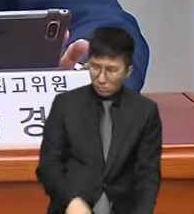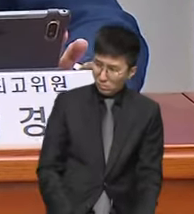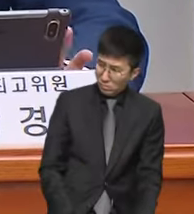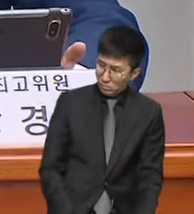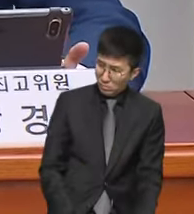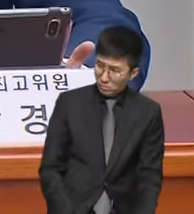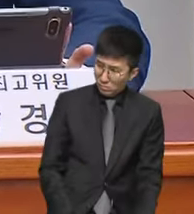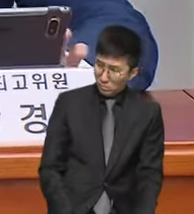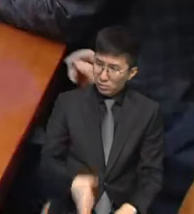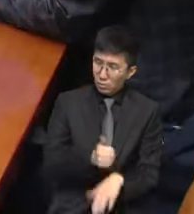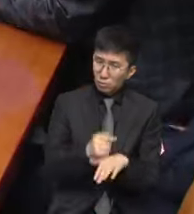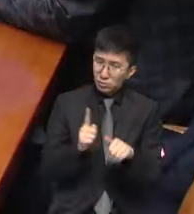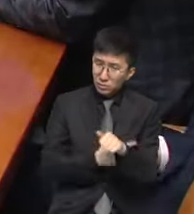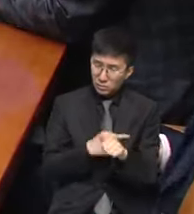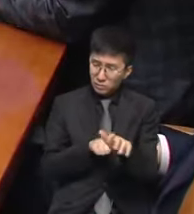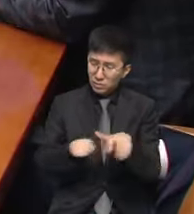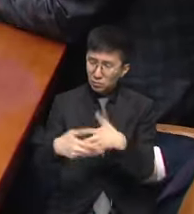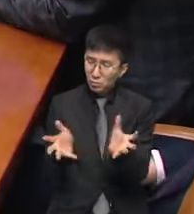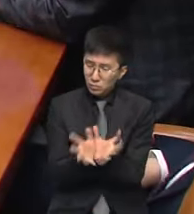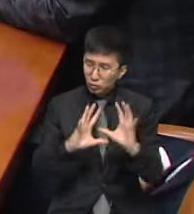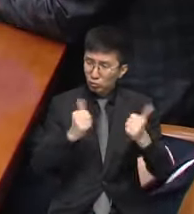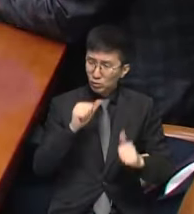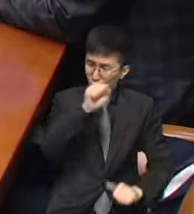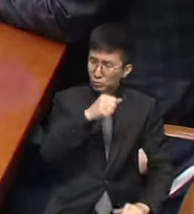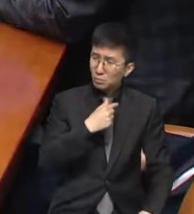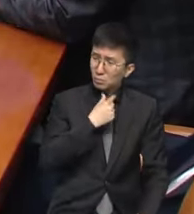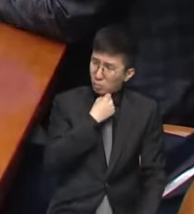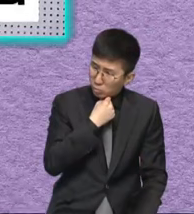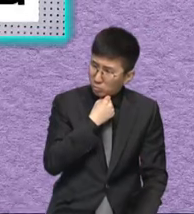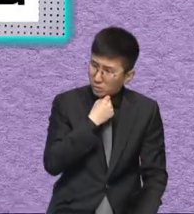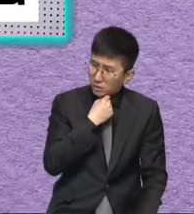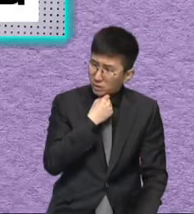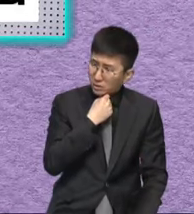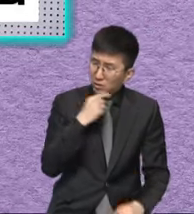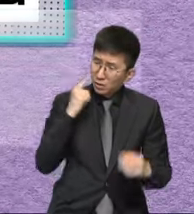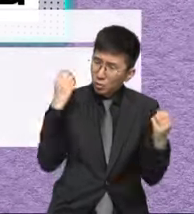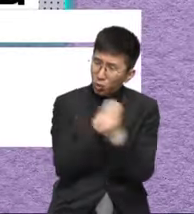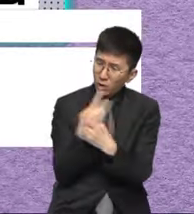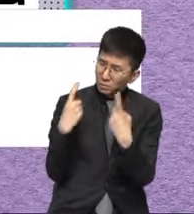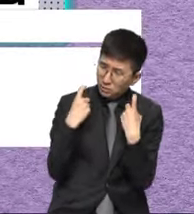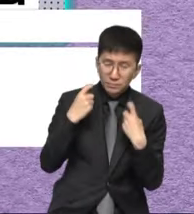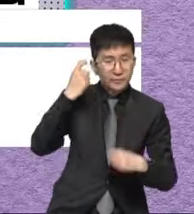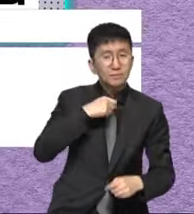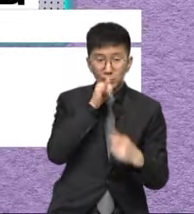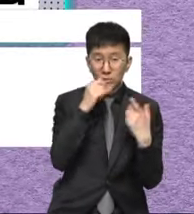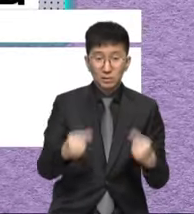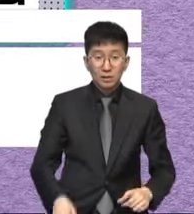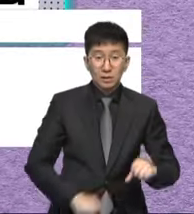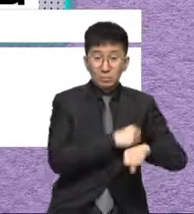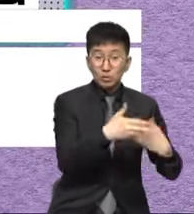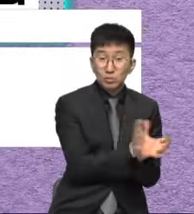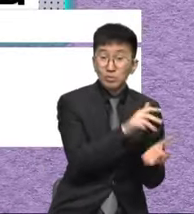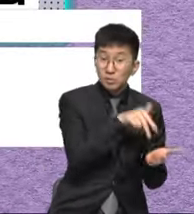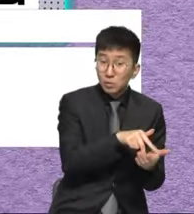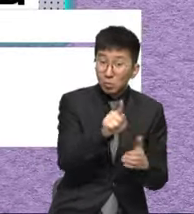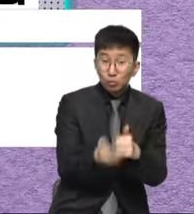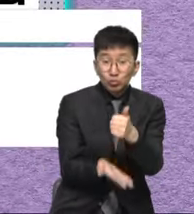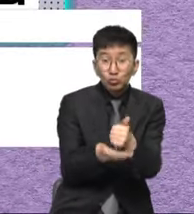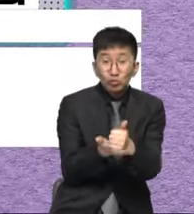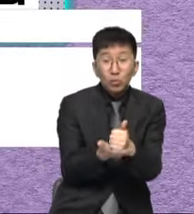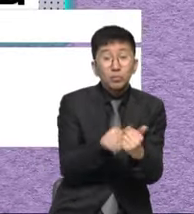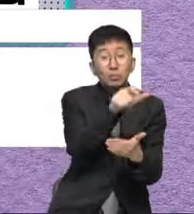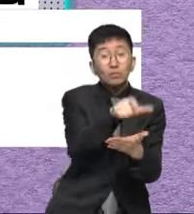진영의 국회 우회 진출 경로로 변질할 수 있다는 우려가 나오는 겁니다. 처음부터 민주당은 좀 우선순위